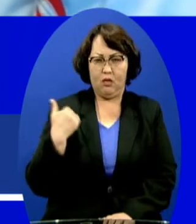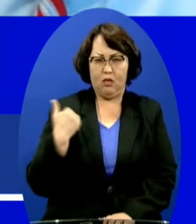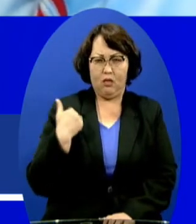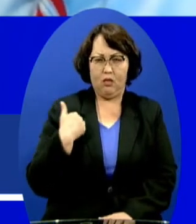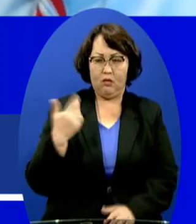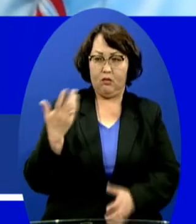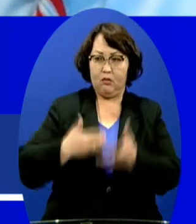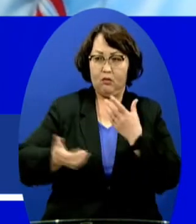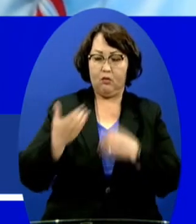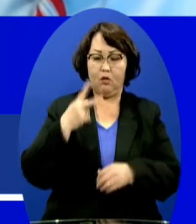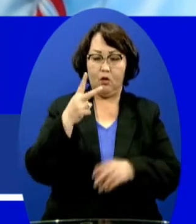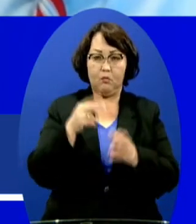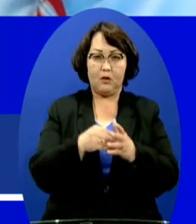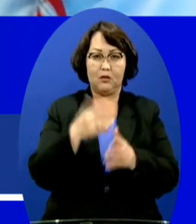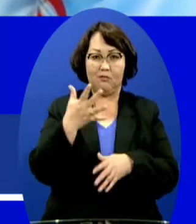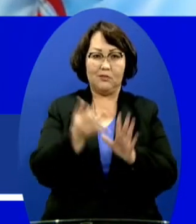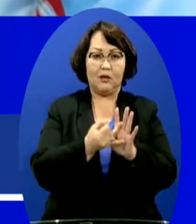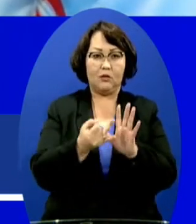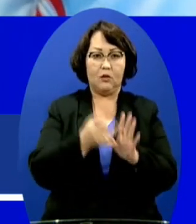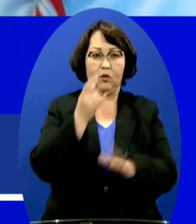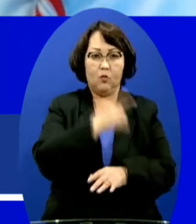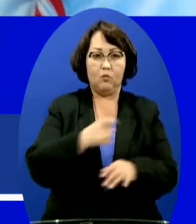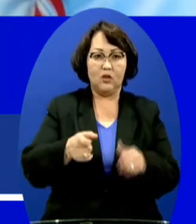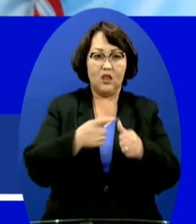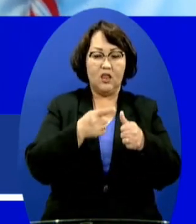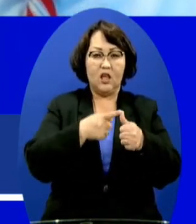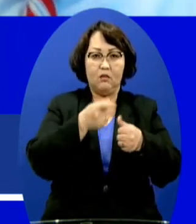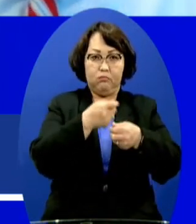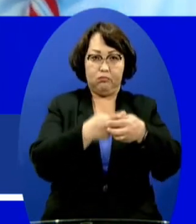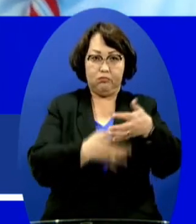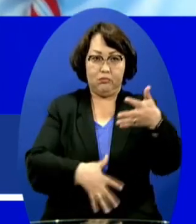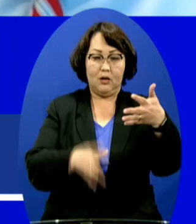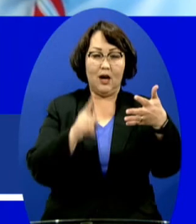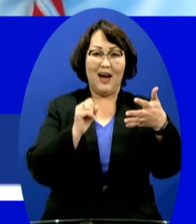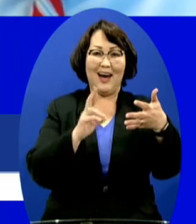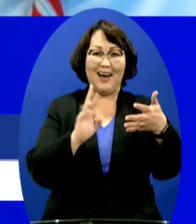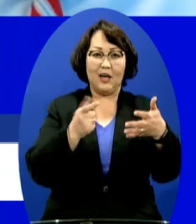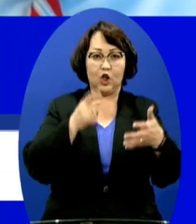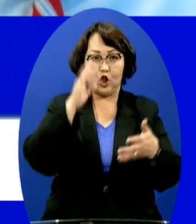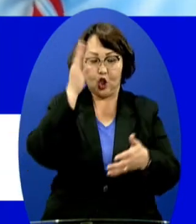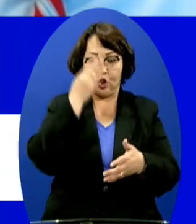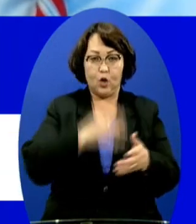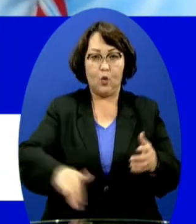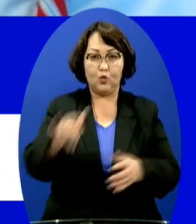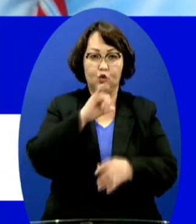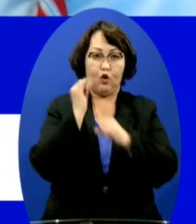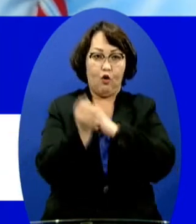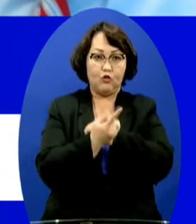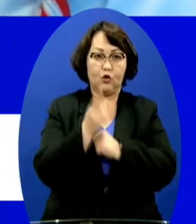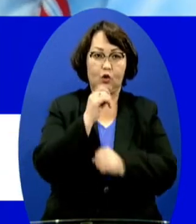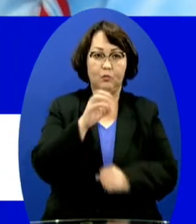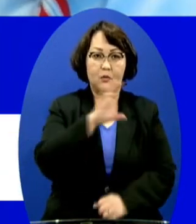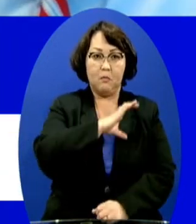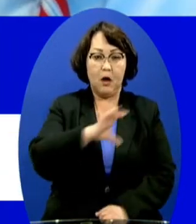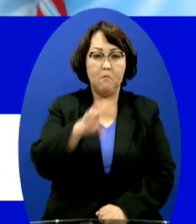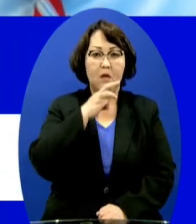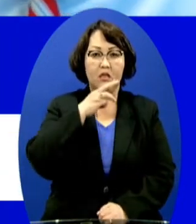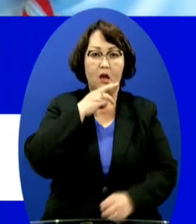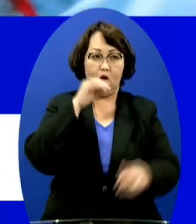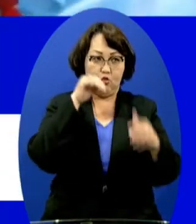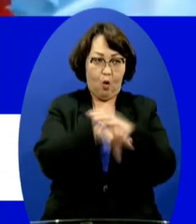2577 хүний нэр улс одоо холбоот хаягийг бол бүгдийн улсын онцгой комисс явуулсан байгаа